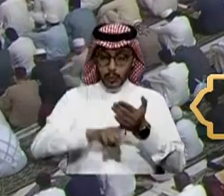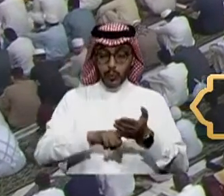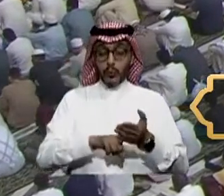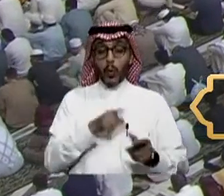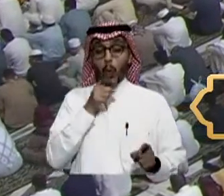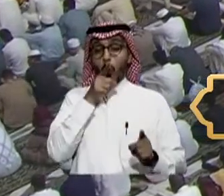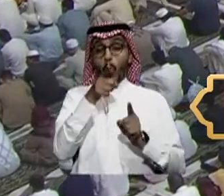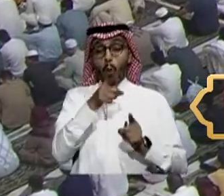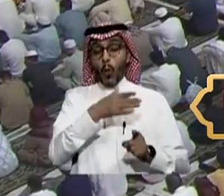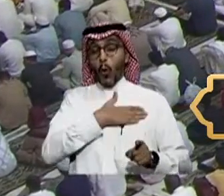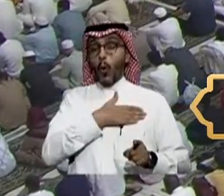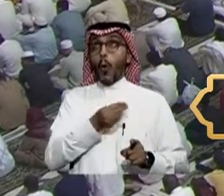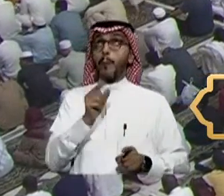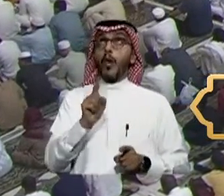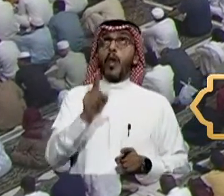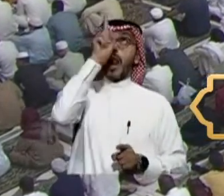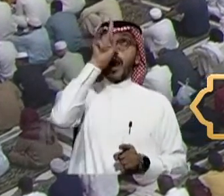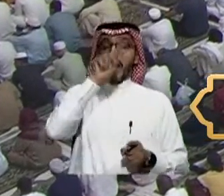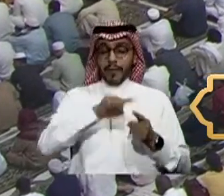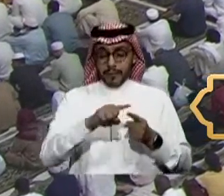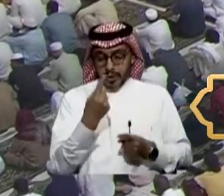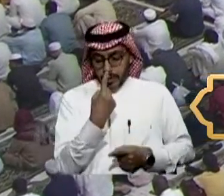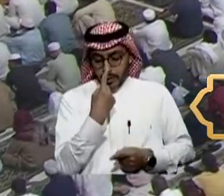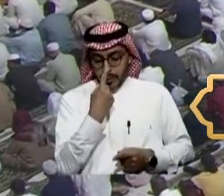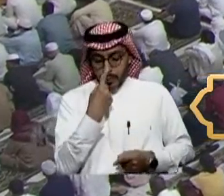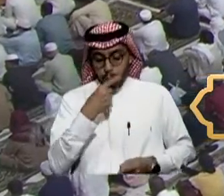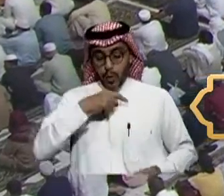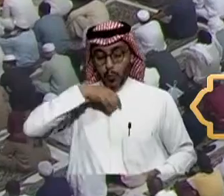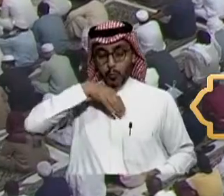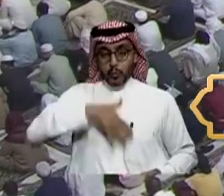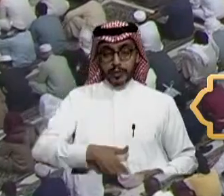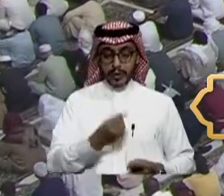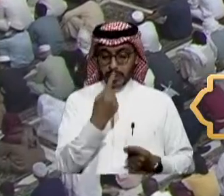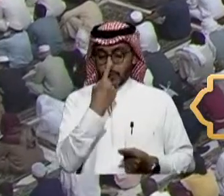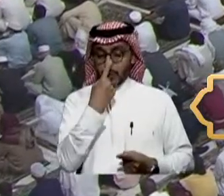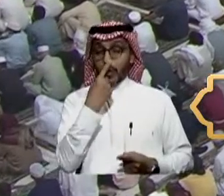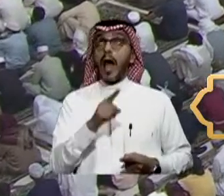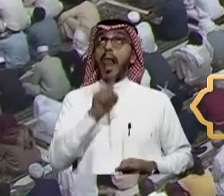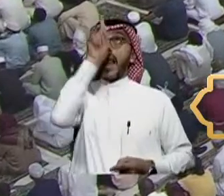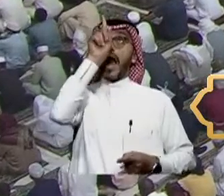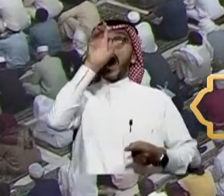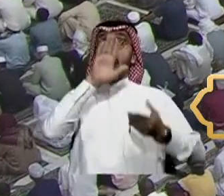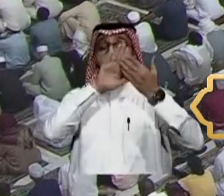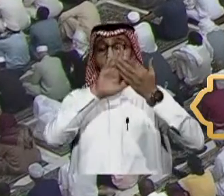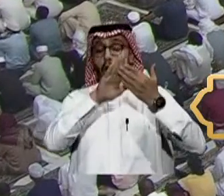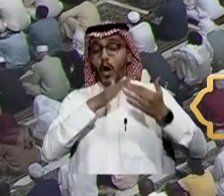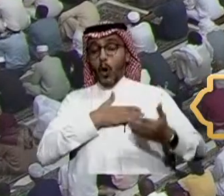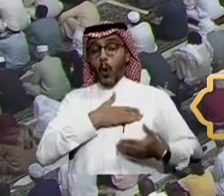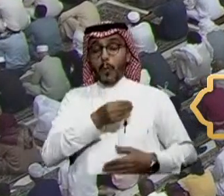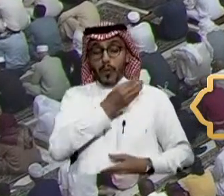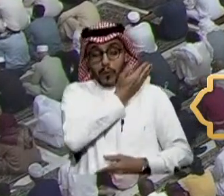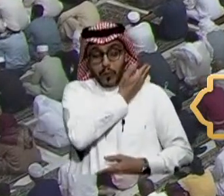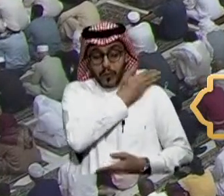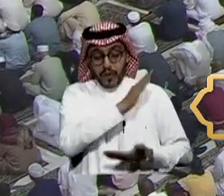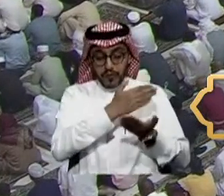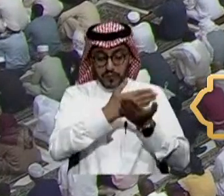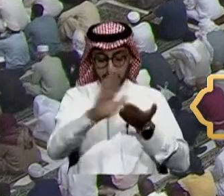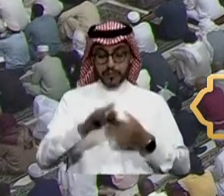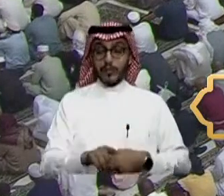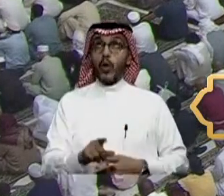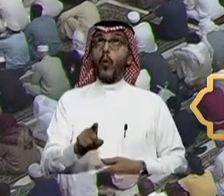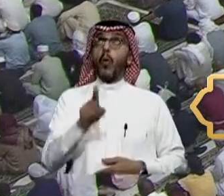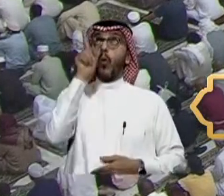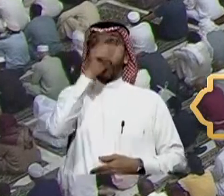كنتم تحبون الله فاتبعوني فاتبعوني يحببكم الله ويغفر لكم ذنوبكم